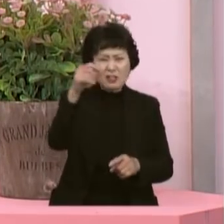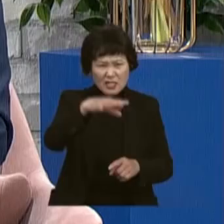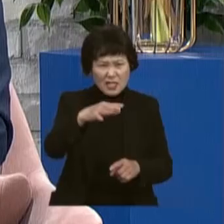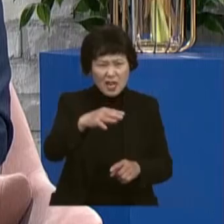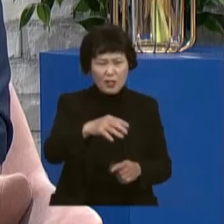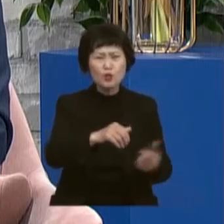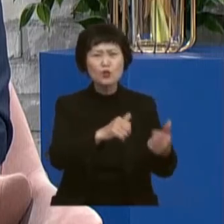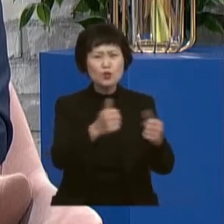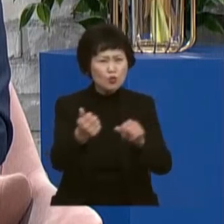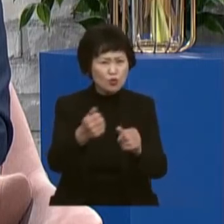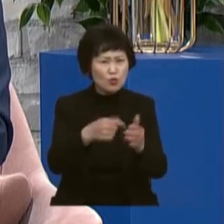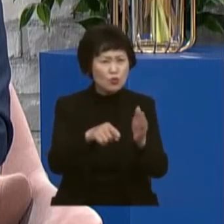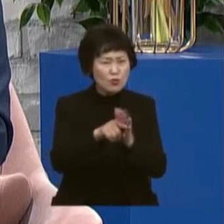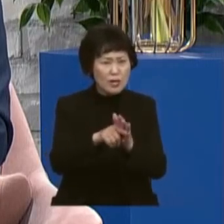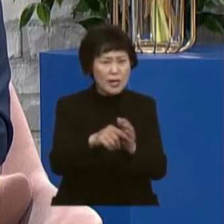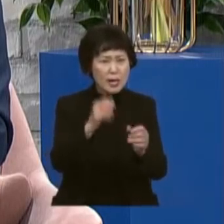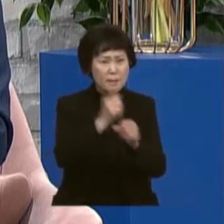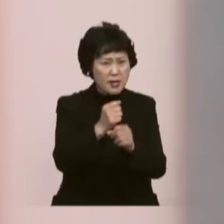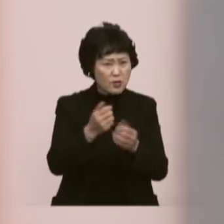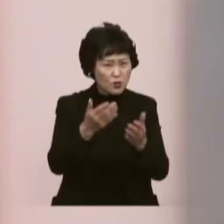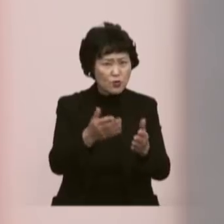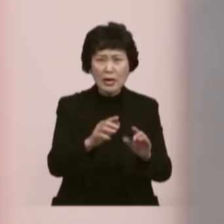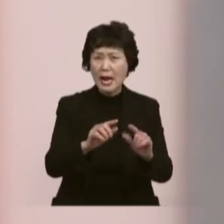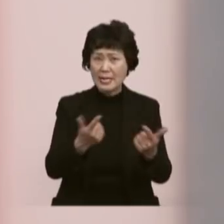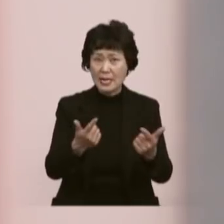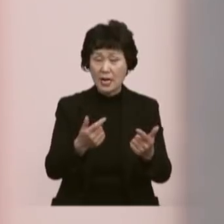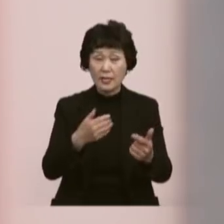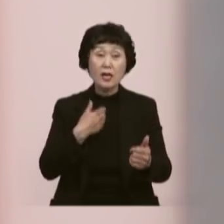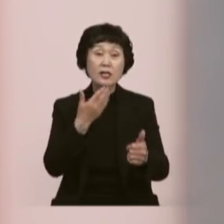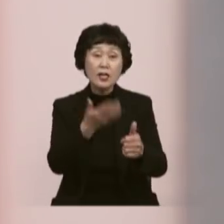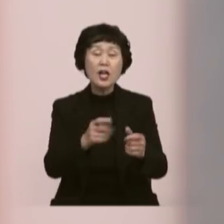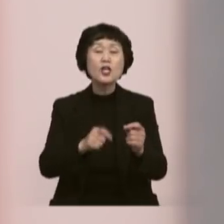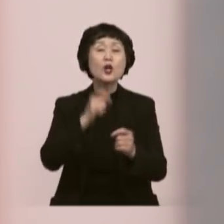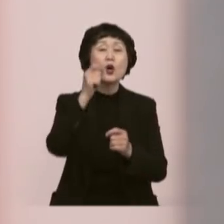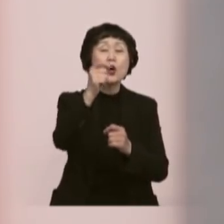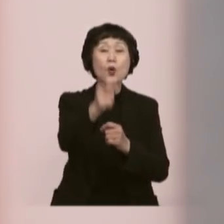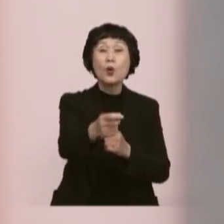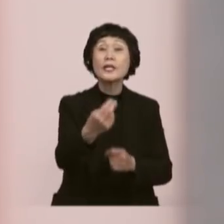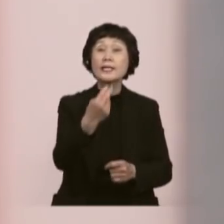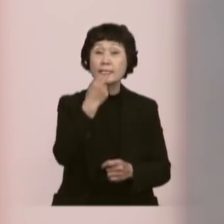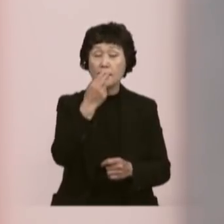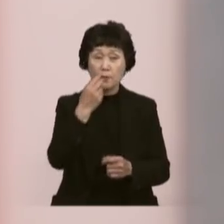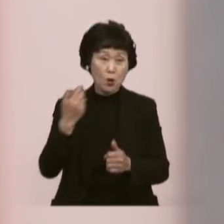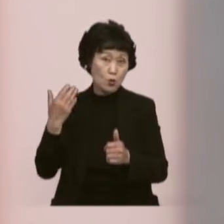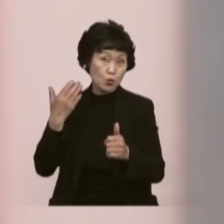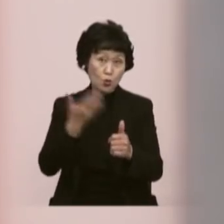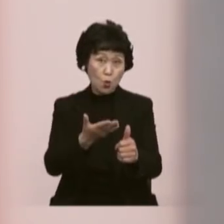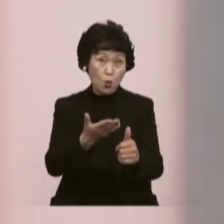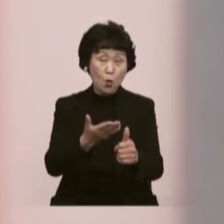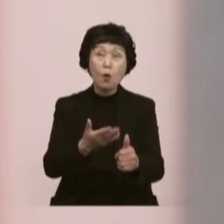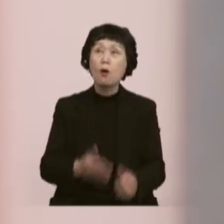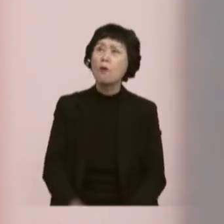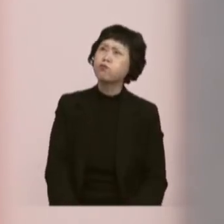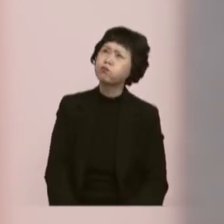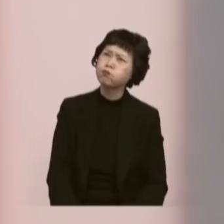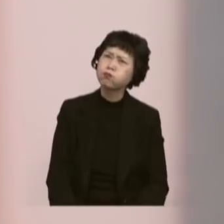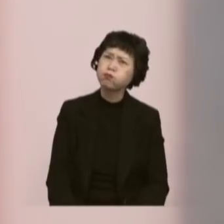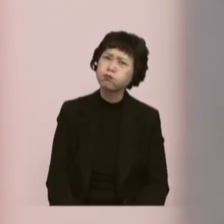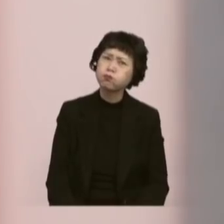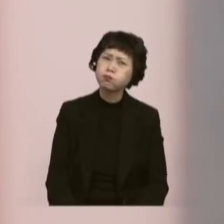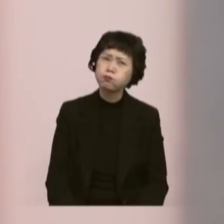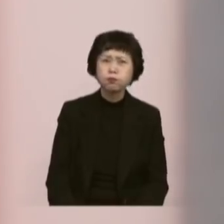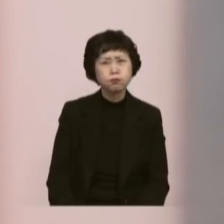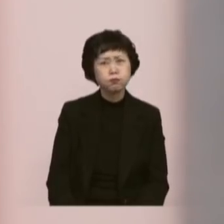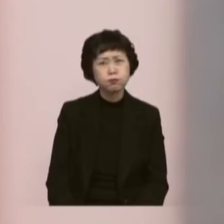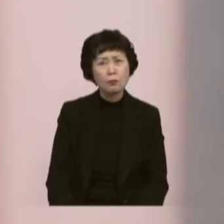거 아니야. 뭐지? 내가 너에게 영원한 생명을 허락한 거야. 그때요,